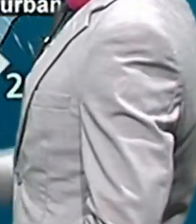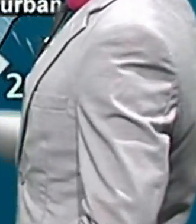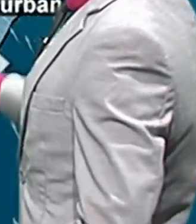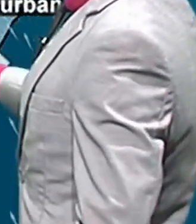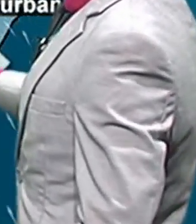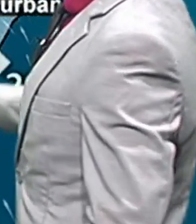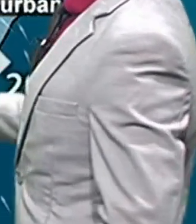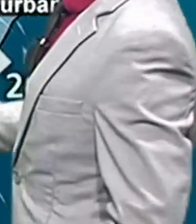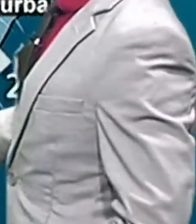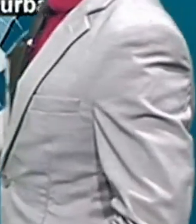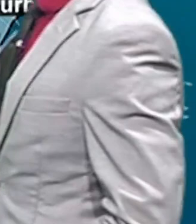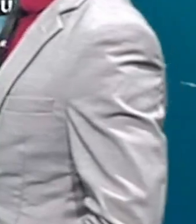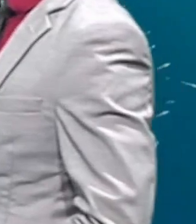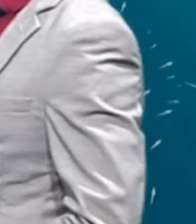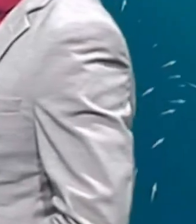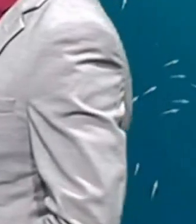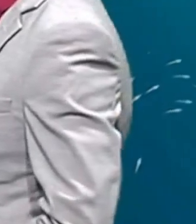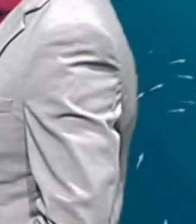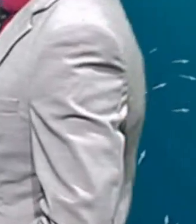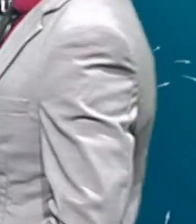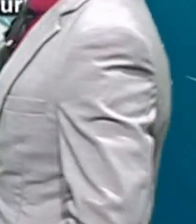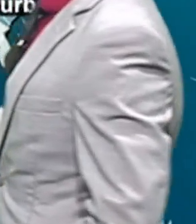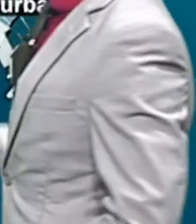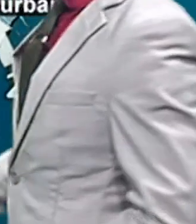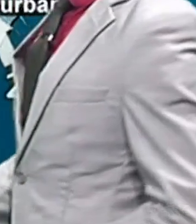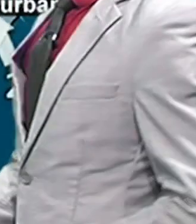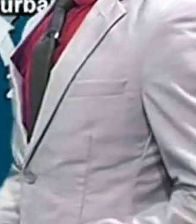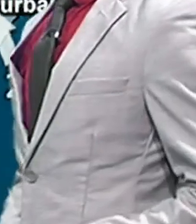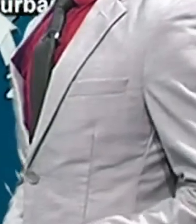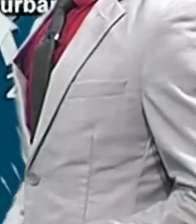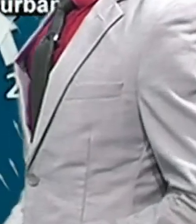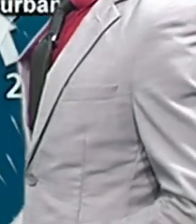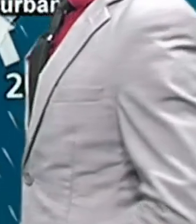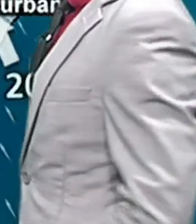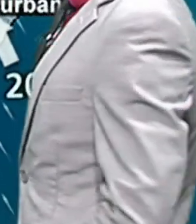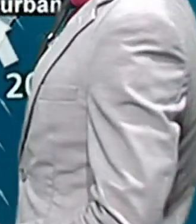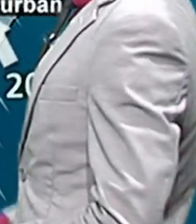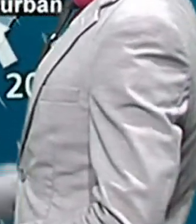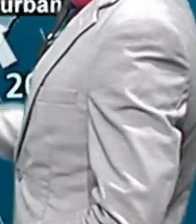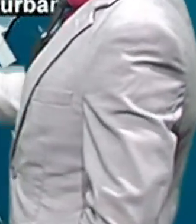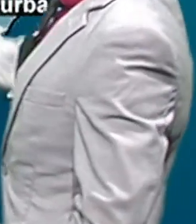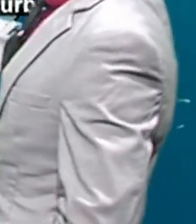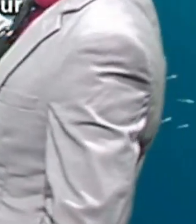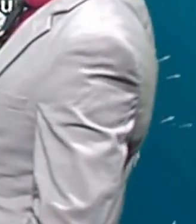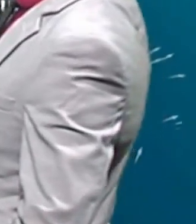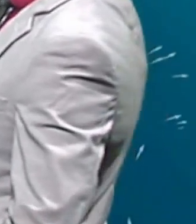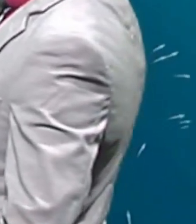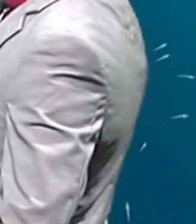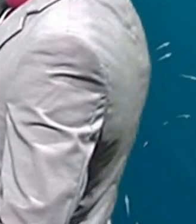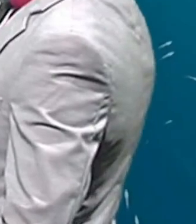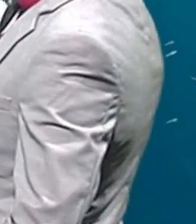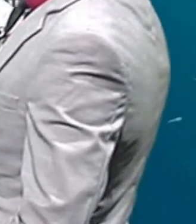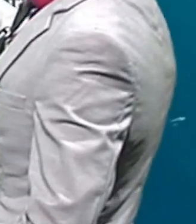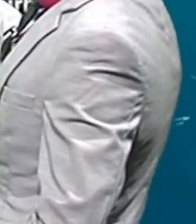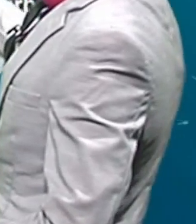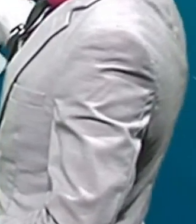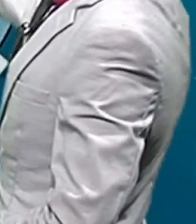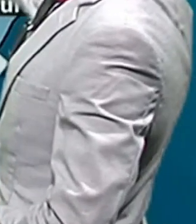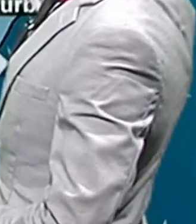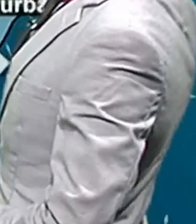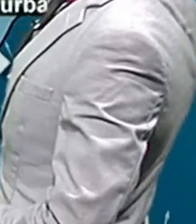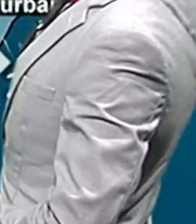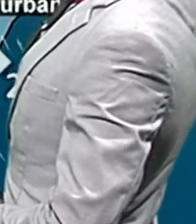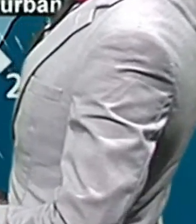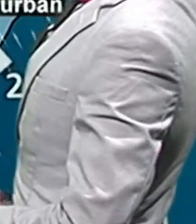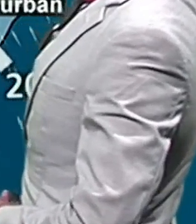sa re sa temogela dikgonagelo tše dibotse tša dipula ka diperesente tše 30 re lebetse gona ka kwa go la East London dikgonagelo tše dibotse ka diperesente tše 30